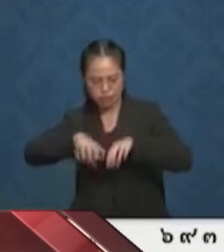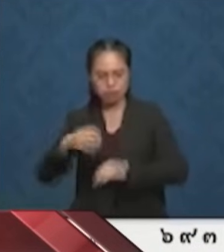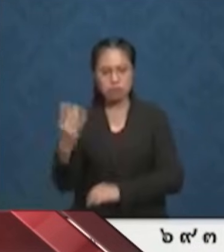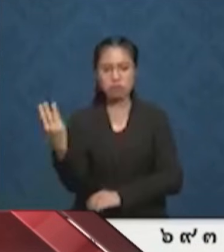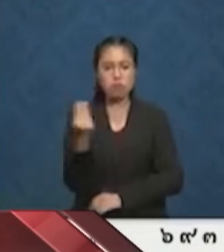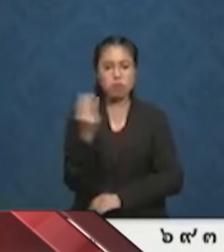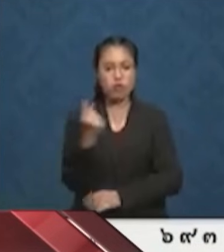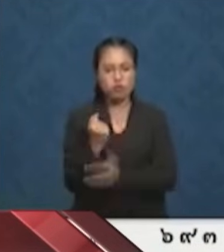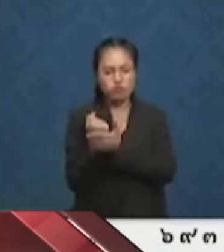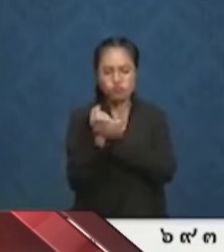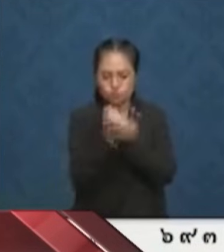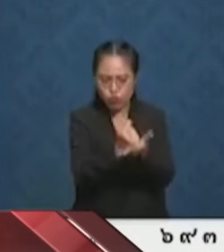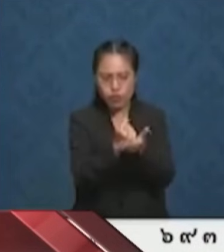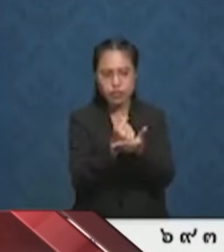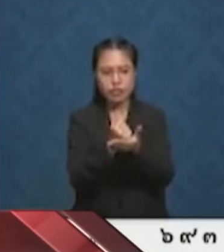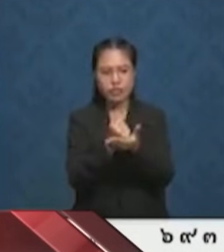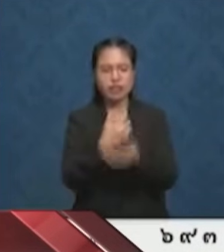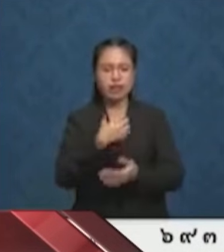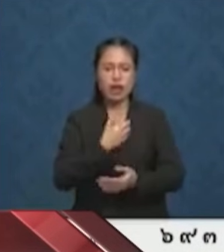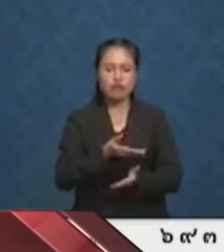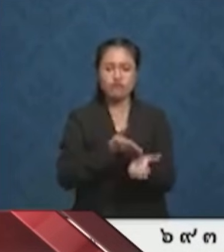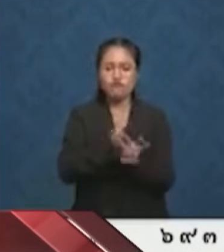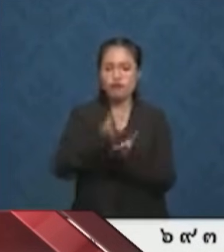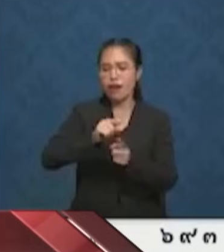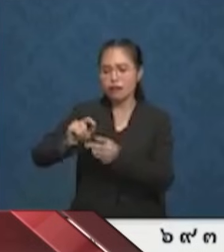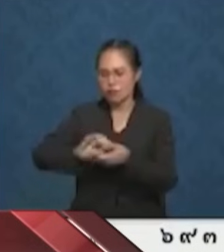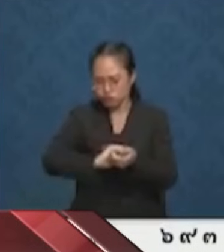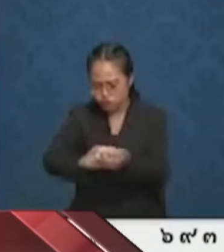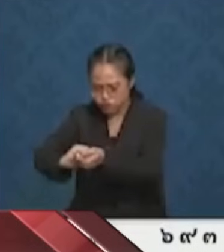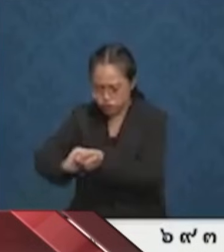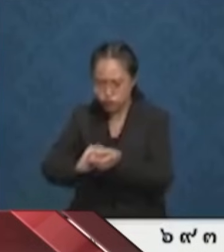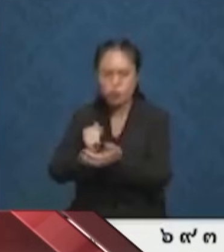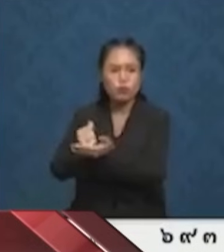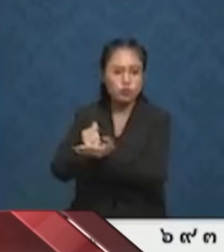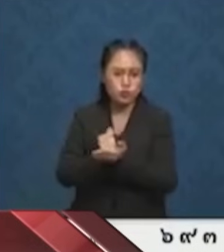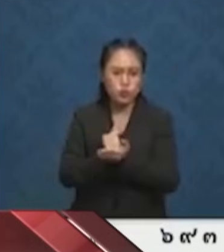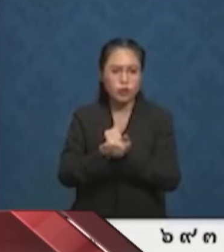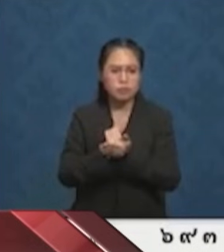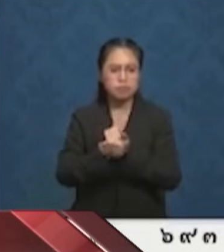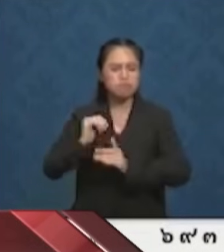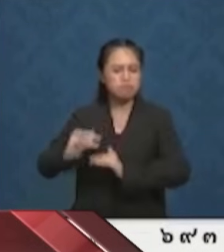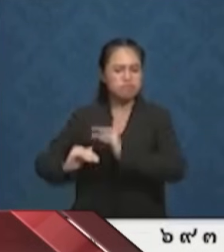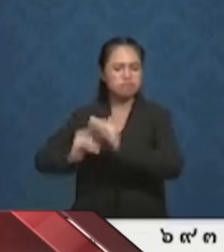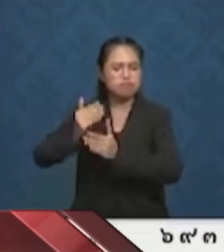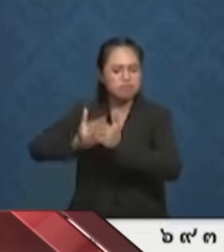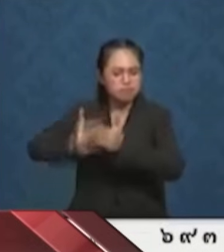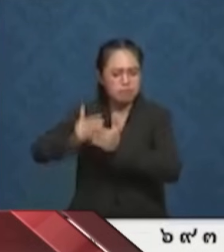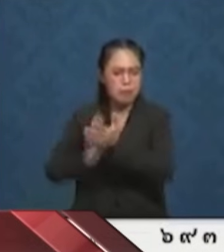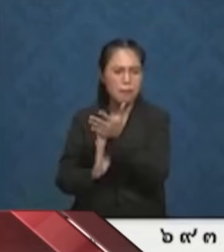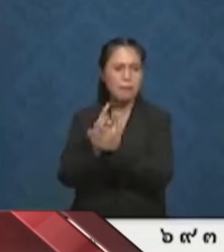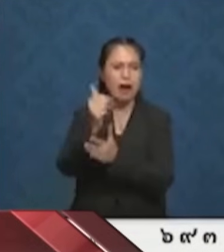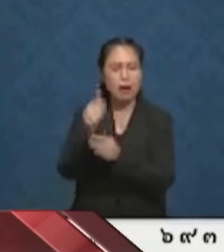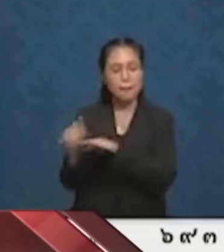มันเป็นสิ่งที่เราควรจะมาร่วมมือร่วมแรงร่วมใจกันเพื่อที่จะผ่านวิกฤตต่างๆของประเทศชาติไปด้